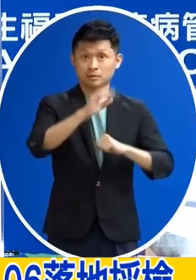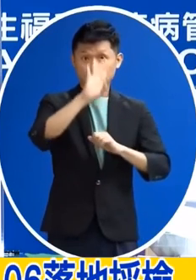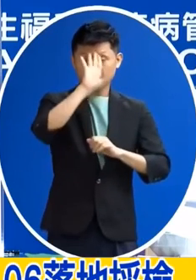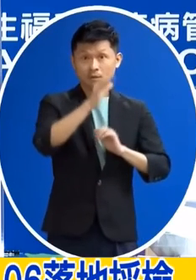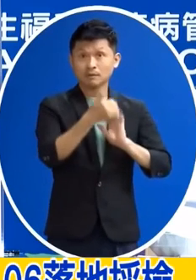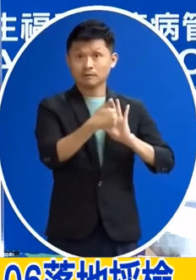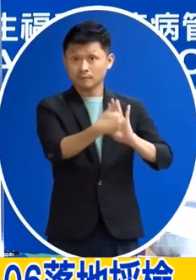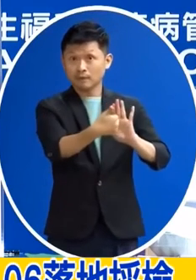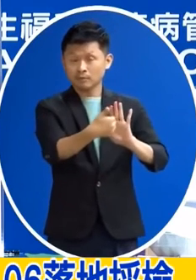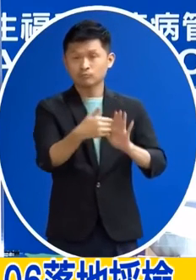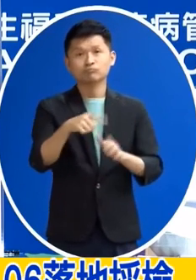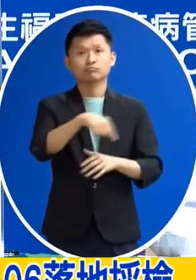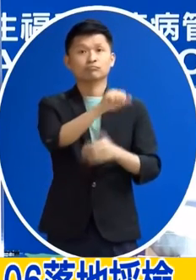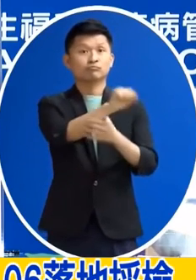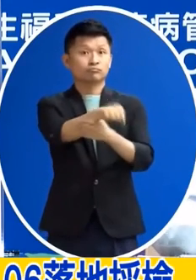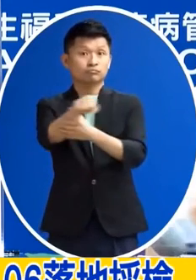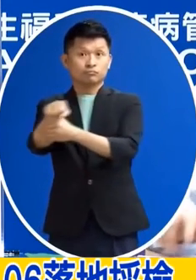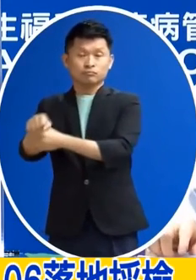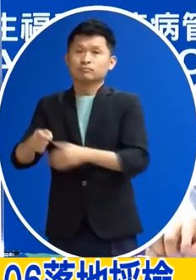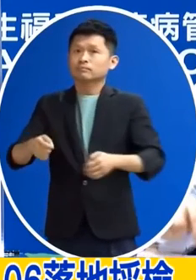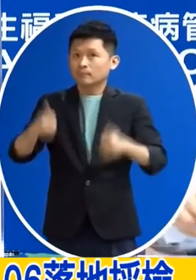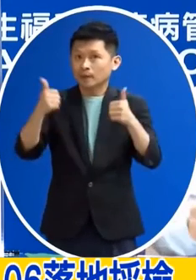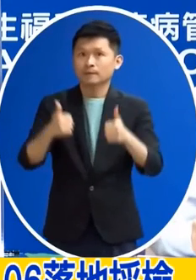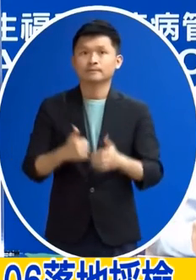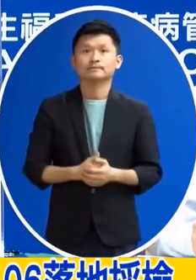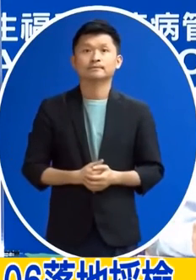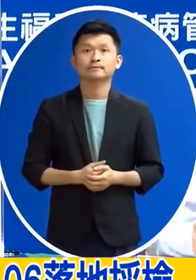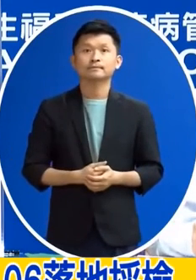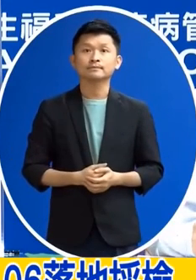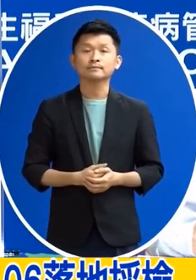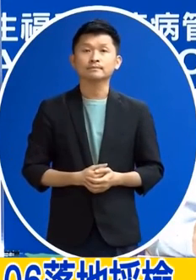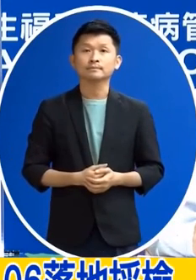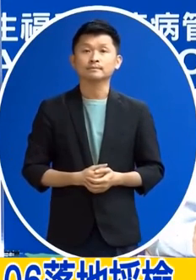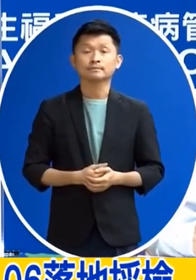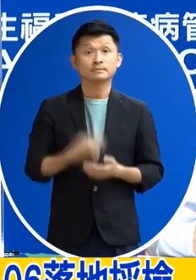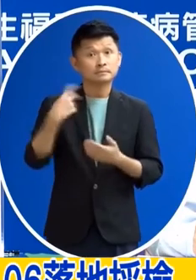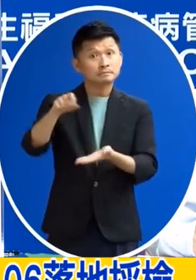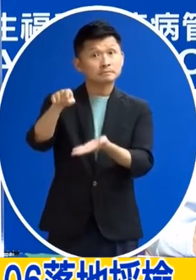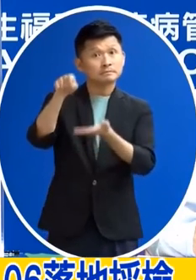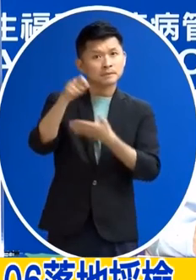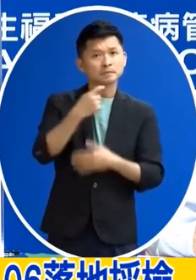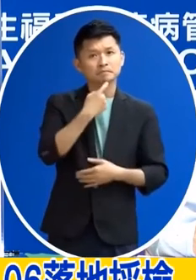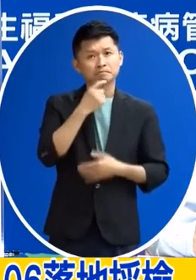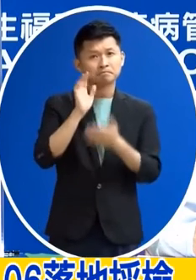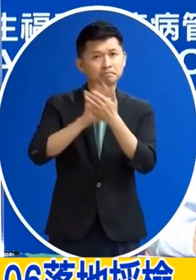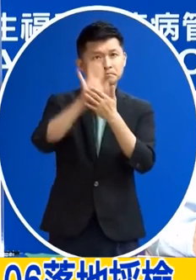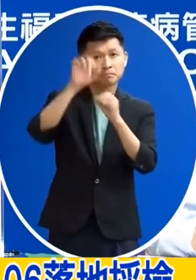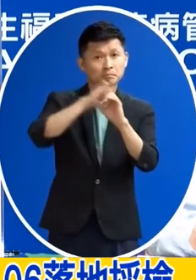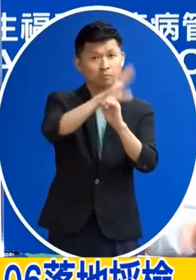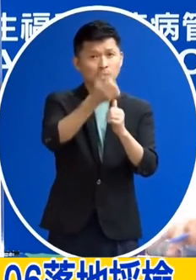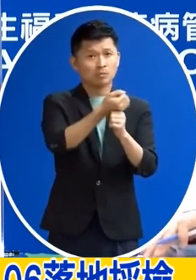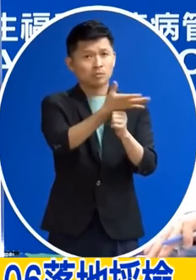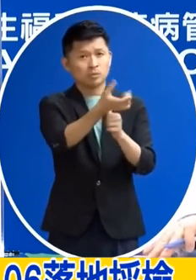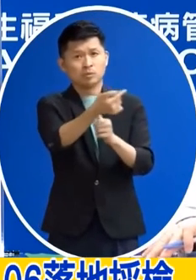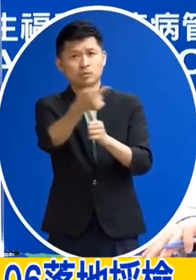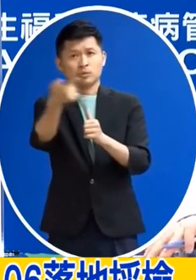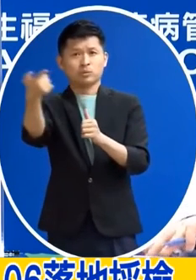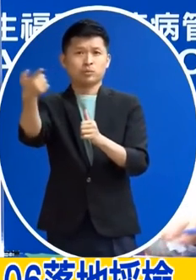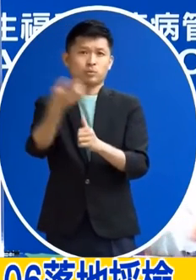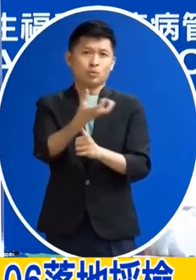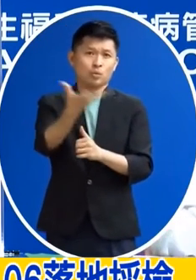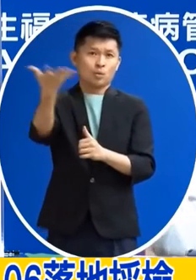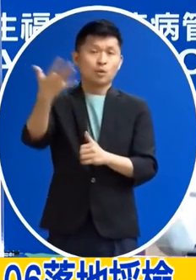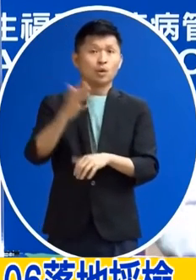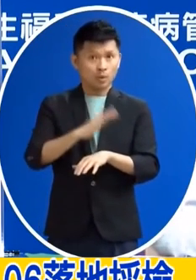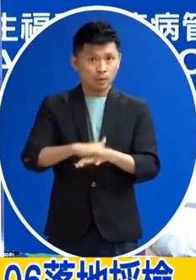向大家是同意的。那当然也有指出说未来的疫情规模越来越大，